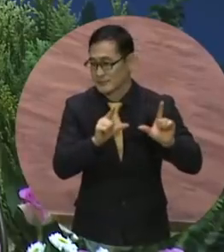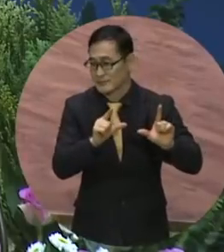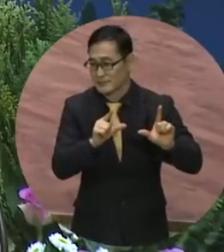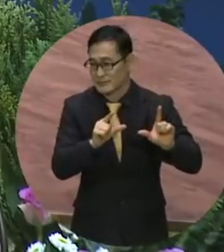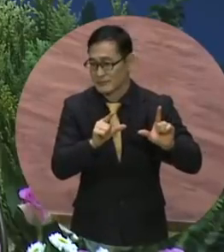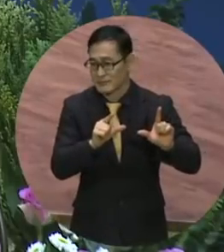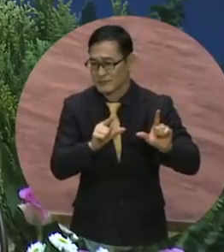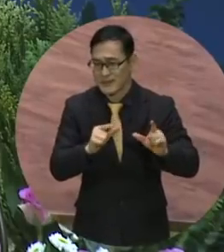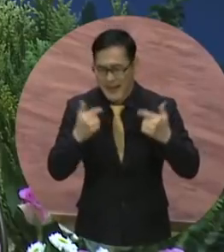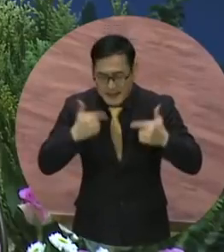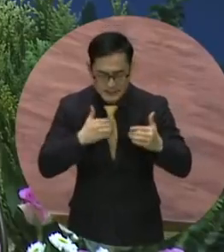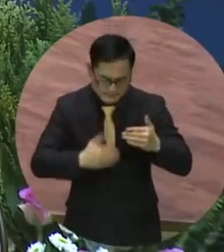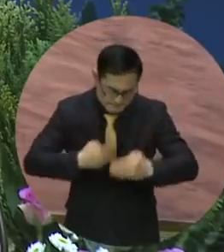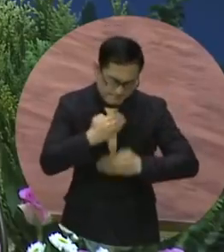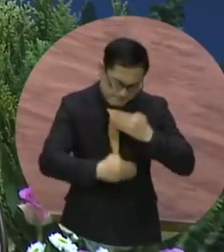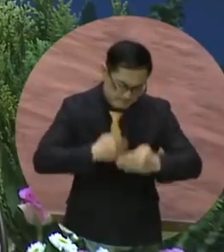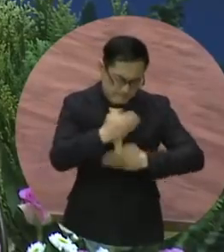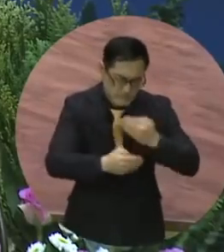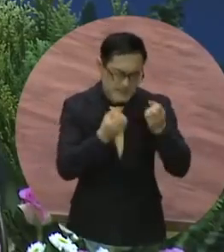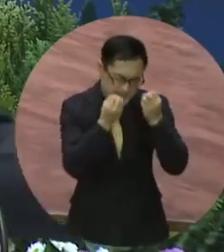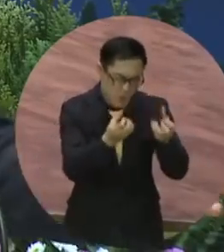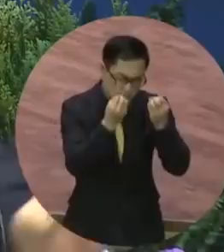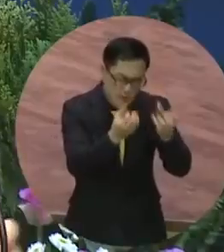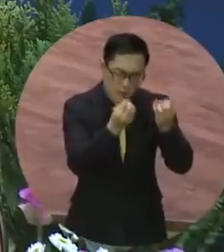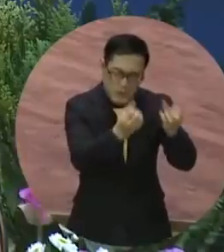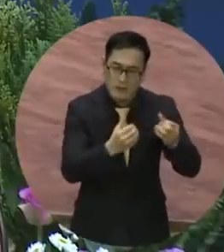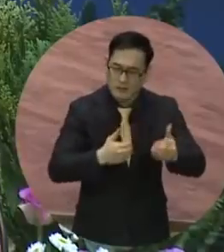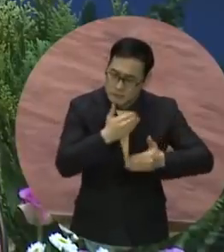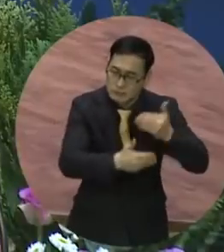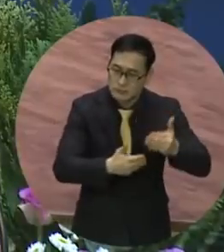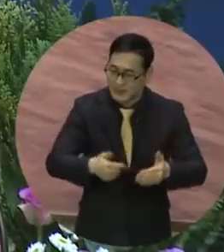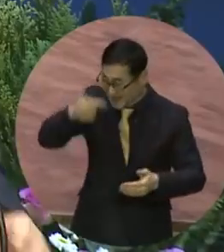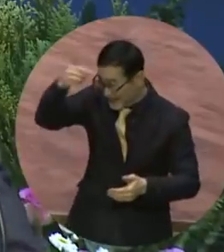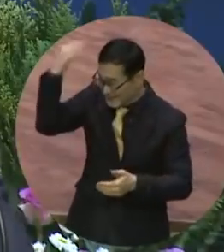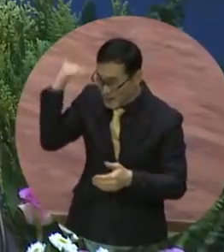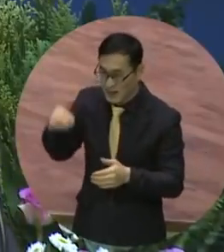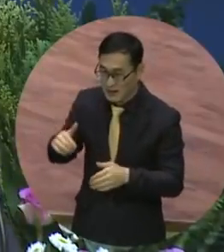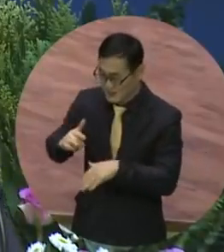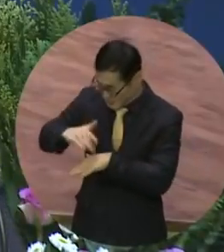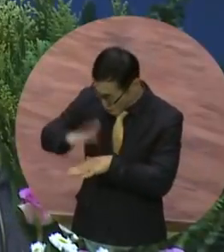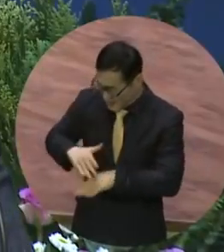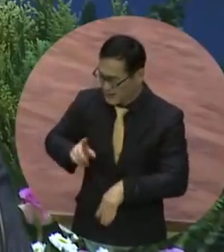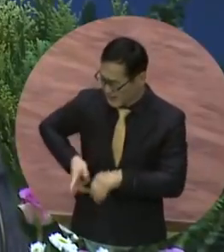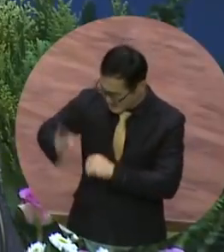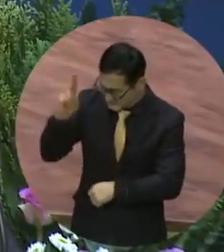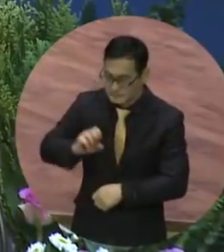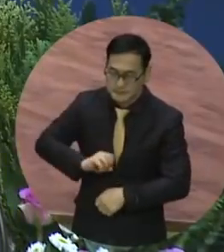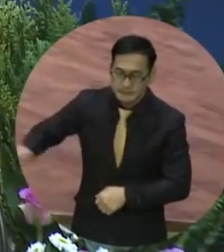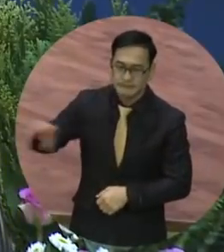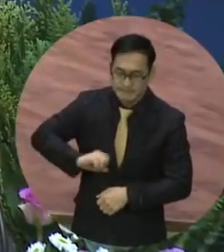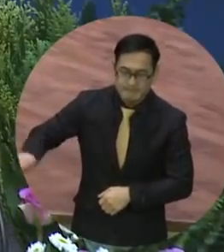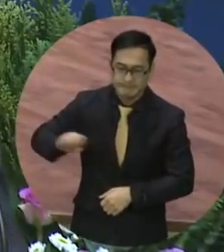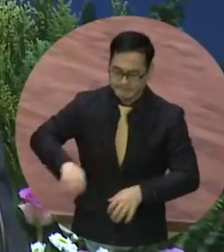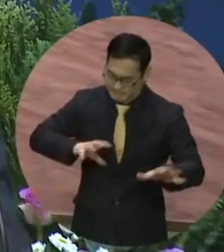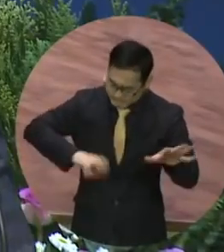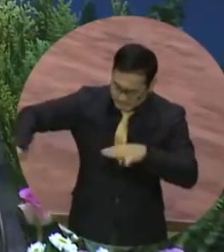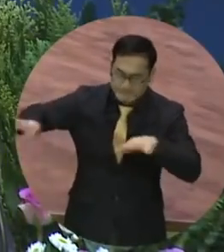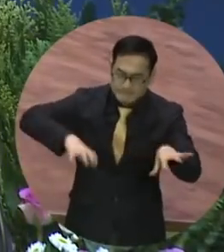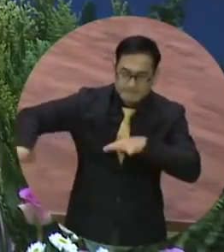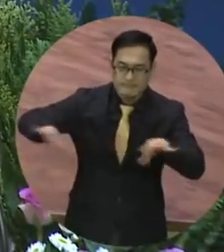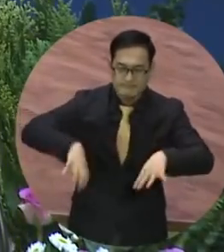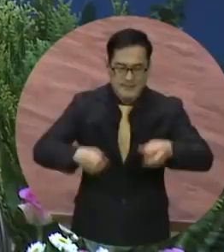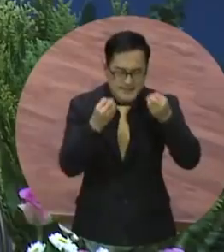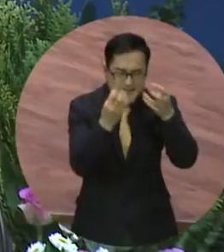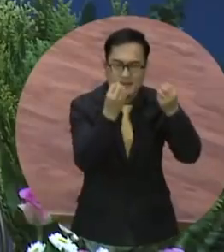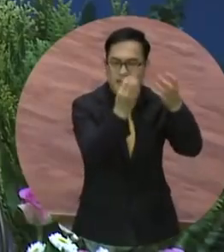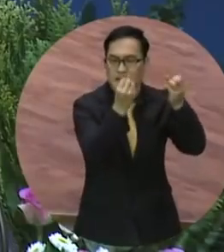새로운 틀. 옛틀은 다 벗어버리고 새틀. 자, 여기에 우리를 향한